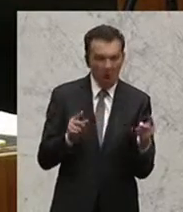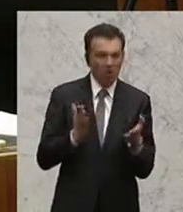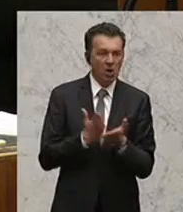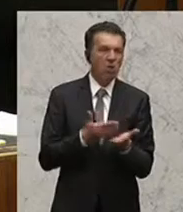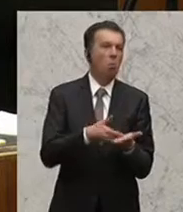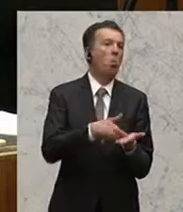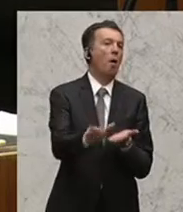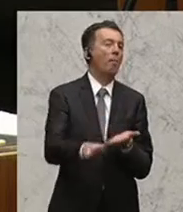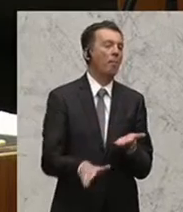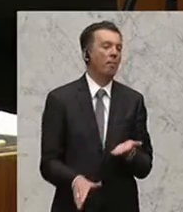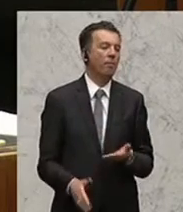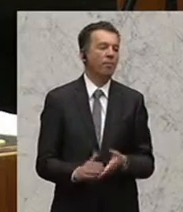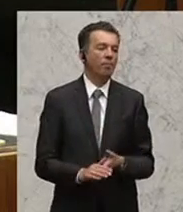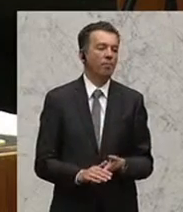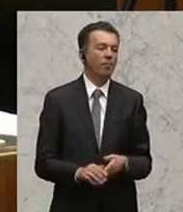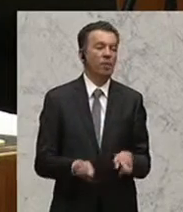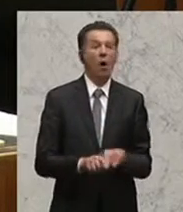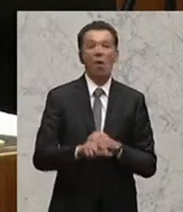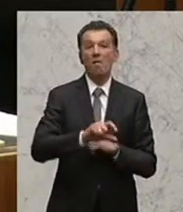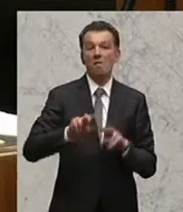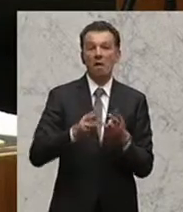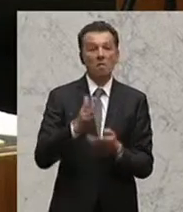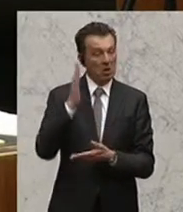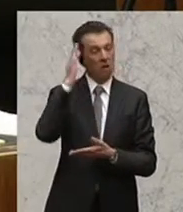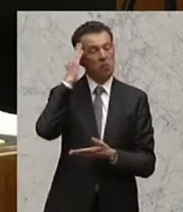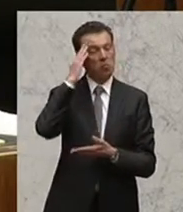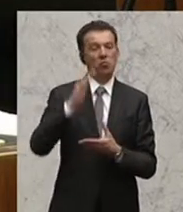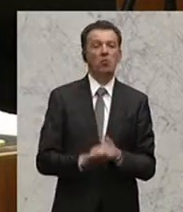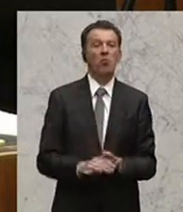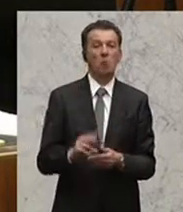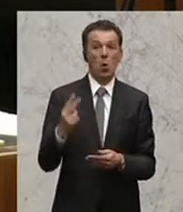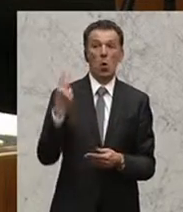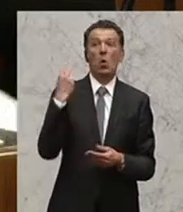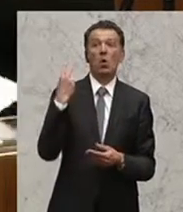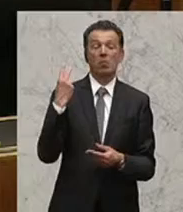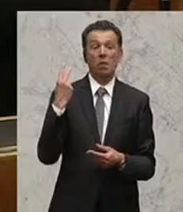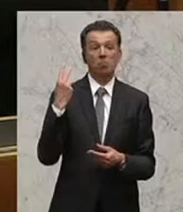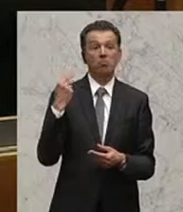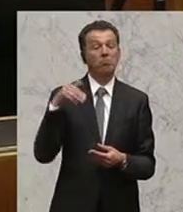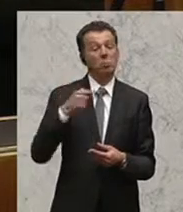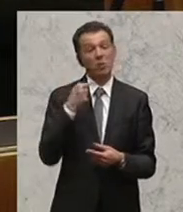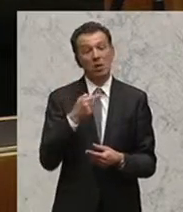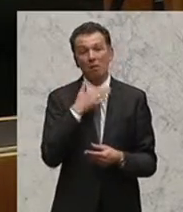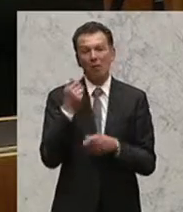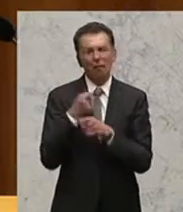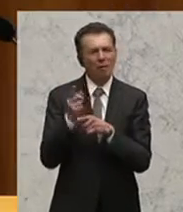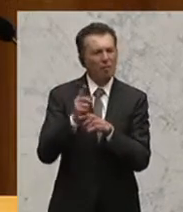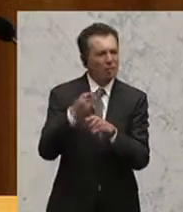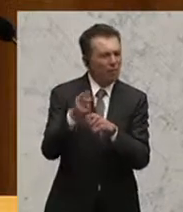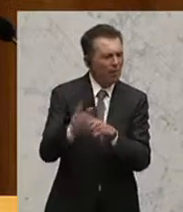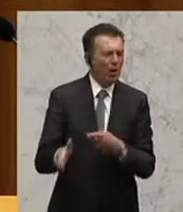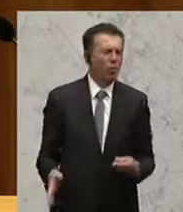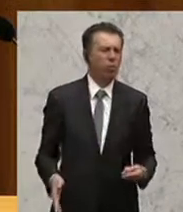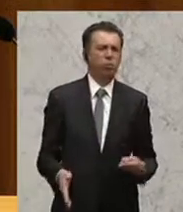längst abgelenkt hat. Und das war in der Fachwelt auch so bekannt. Im Rückblick muss man auch sagen, dass viele Fehler gemacht wurden, eben